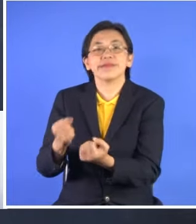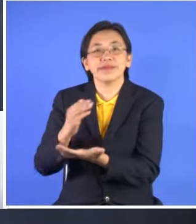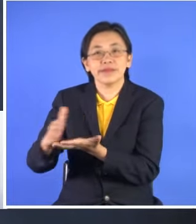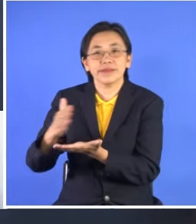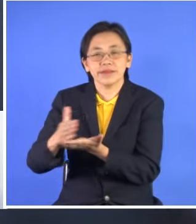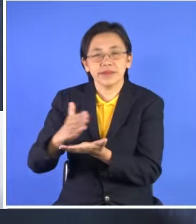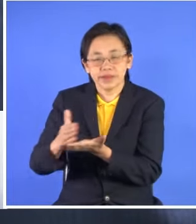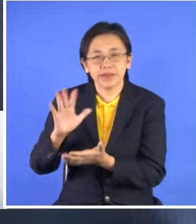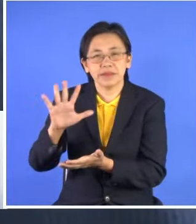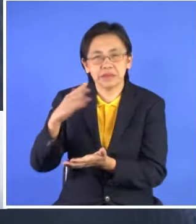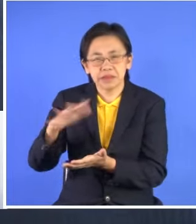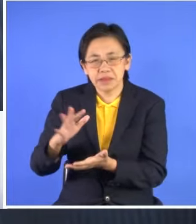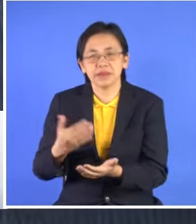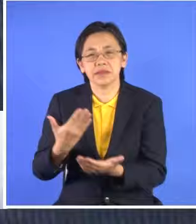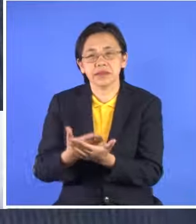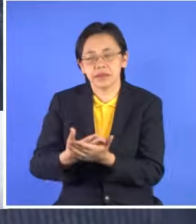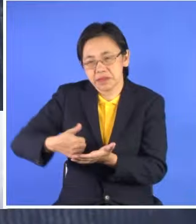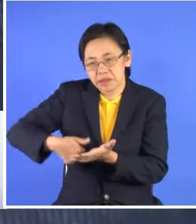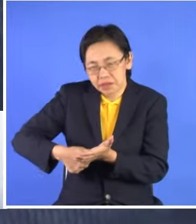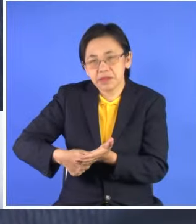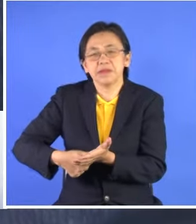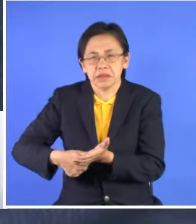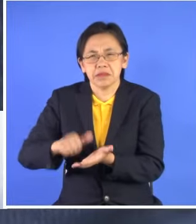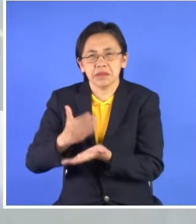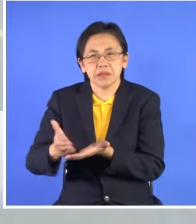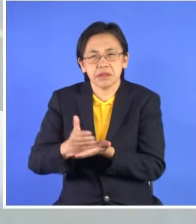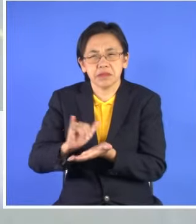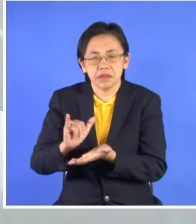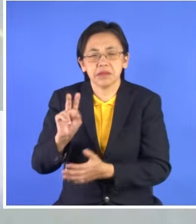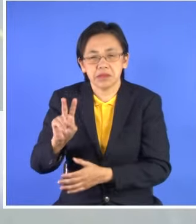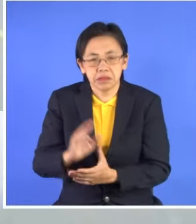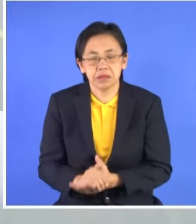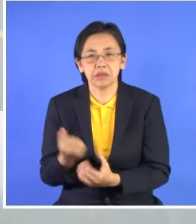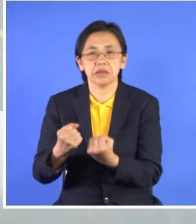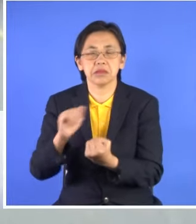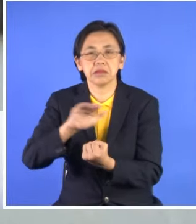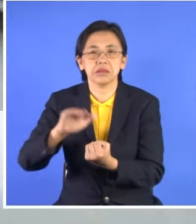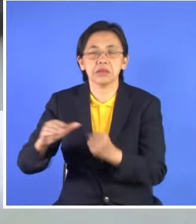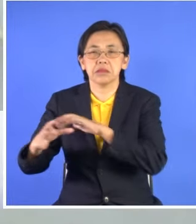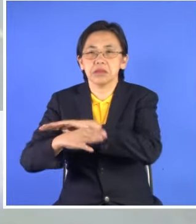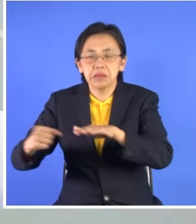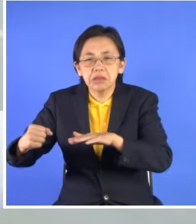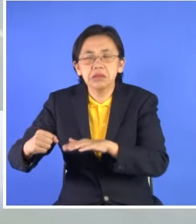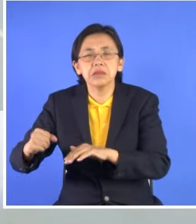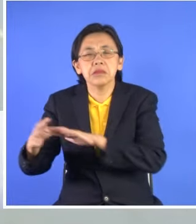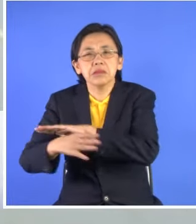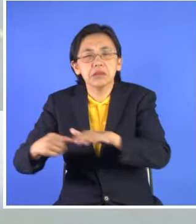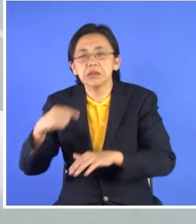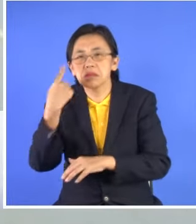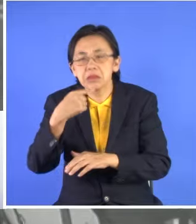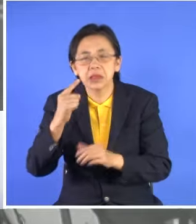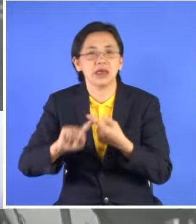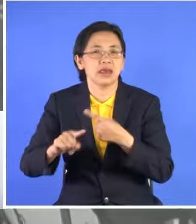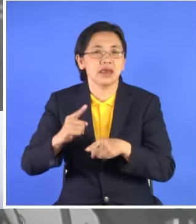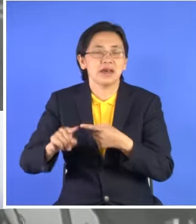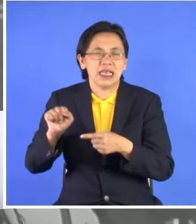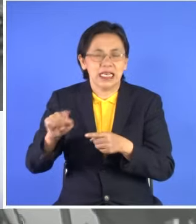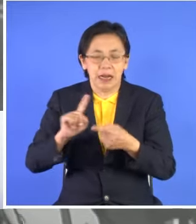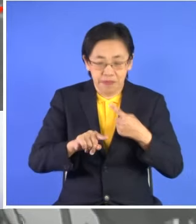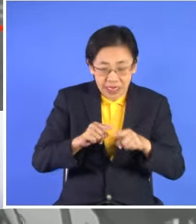5งวดอ่ะนะก็ค้างค่างวดอยู่ 2งวดแต่ดมีคนขโมยรถไปเสียก่อนทราบภายหลังว่าคนร้ายก็เป็นเพื่อนของเพื่อนนี่